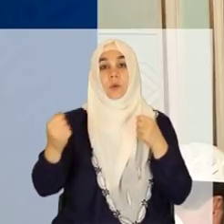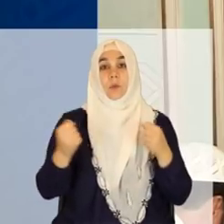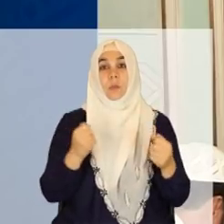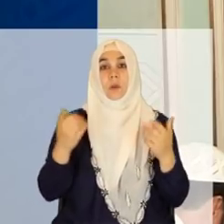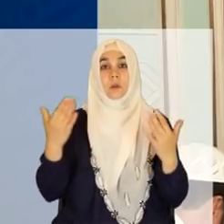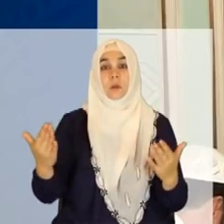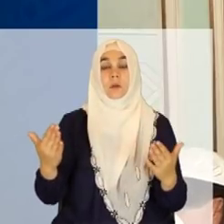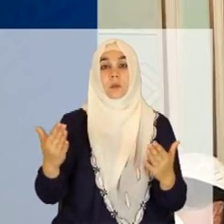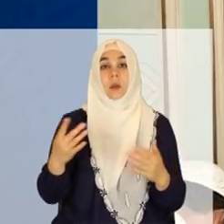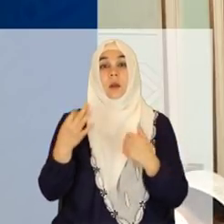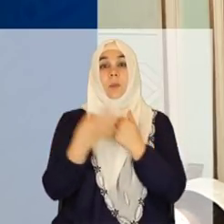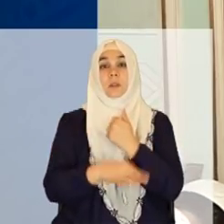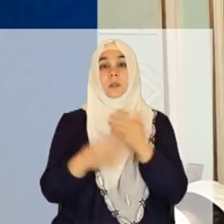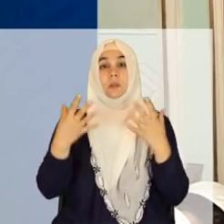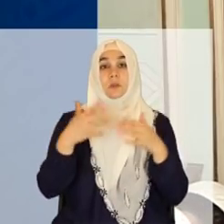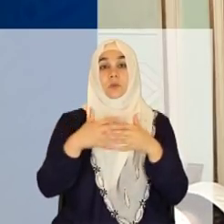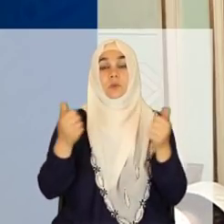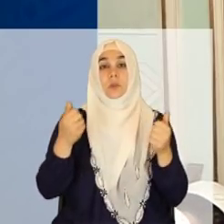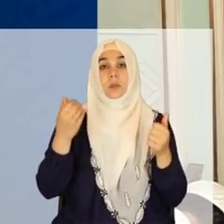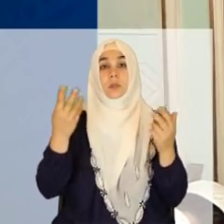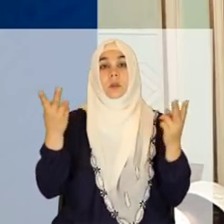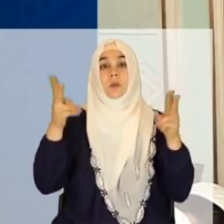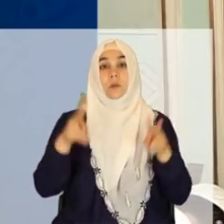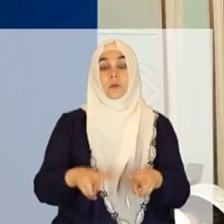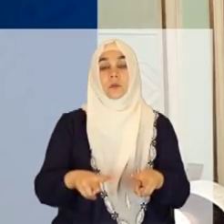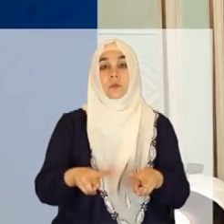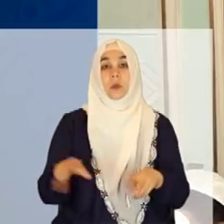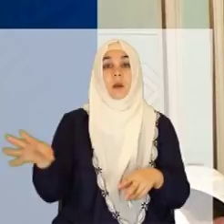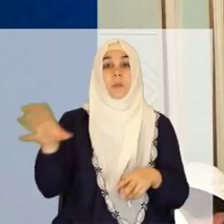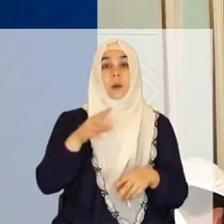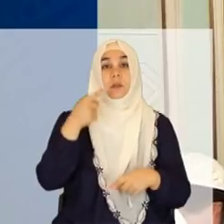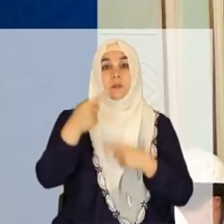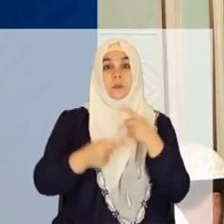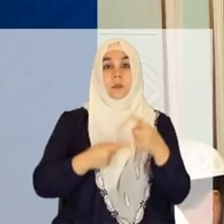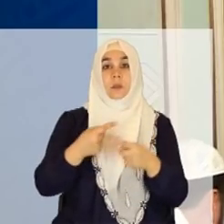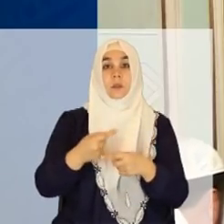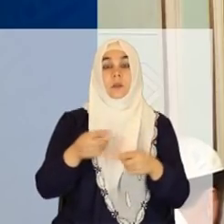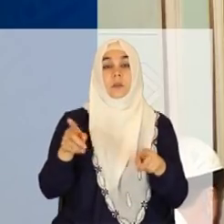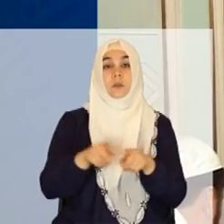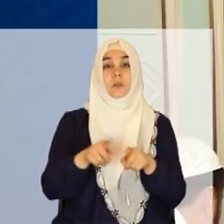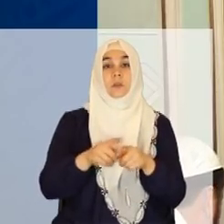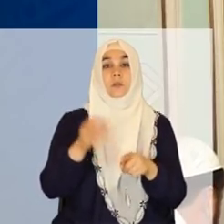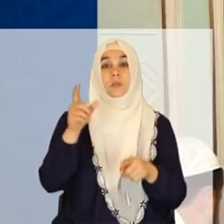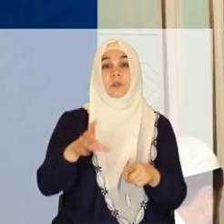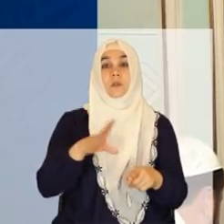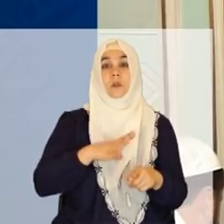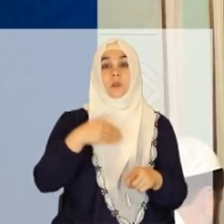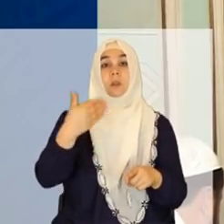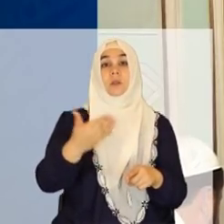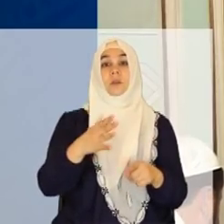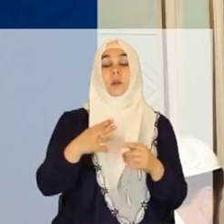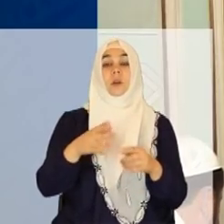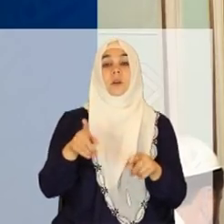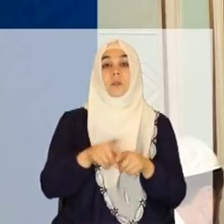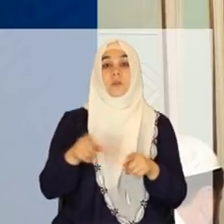mukammali, qiyomatgacha boqiy qolguvchisi, barcha zamonlar va makonlarda insoniyatga ikki dunyo